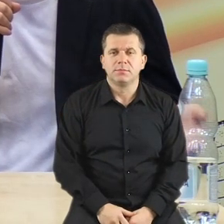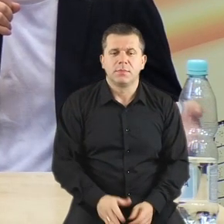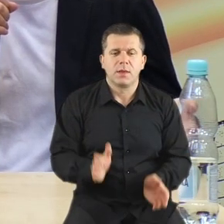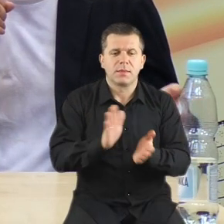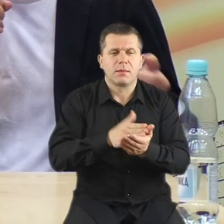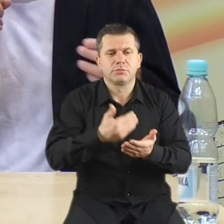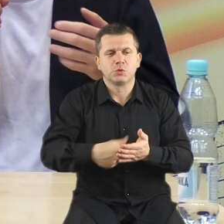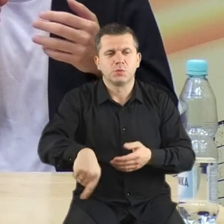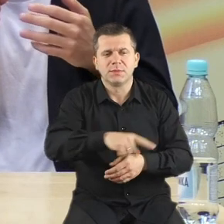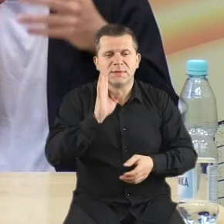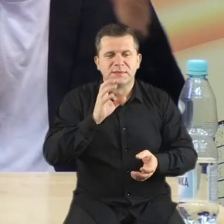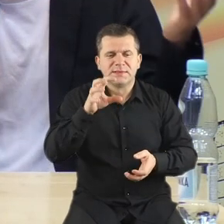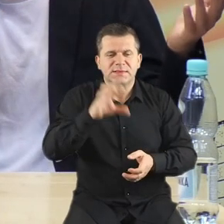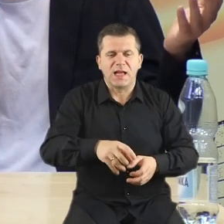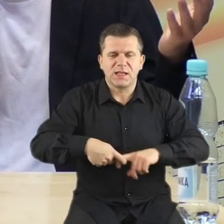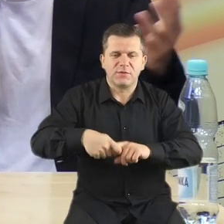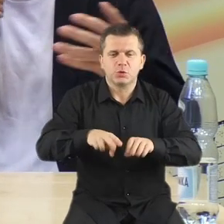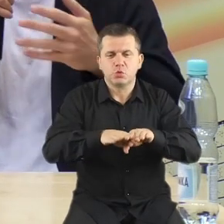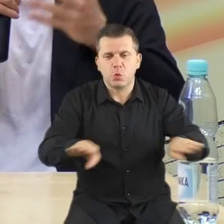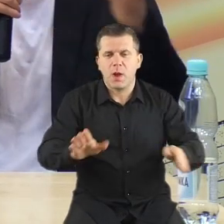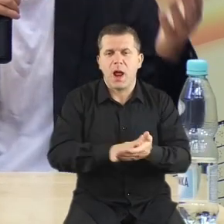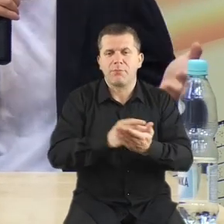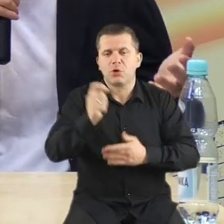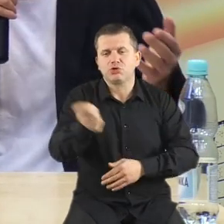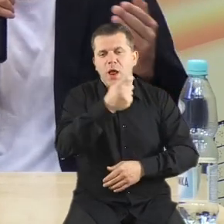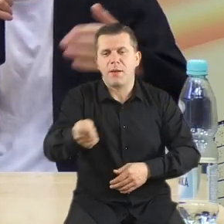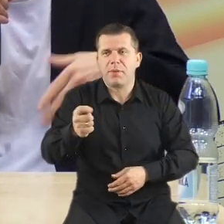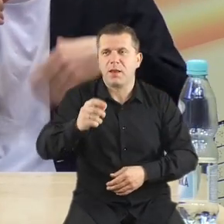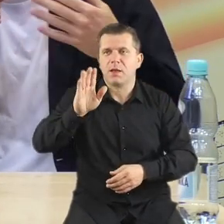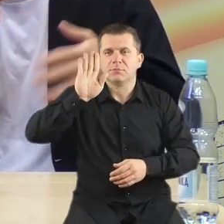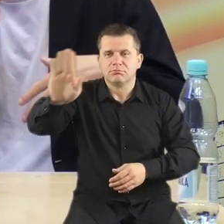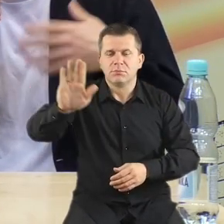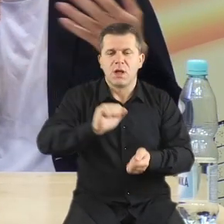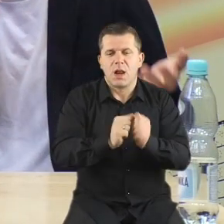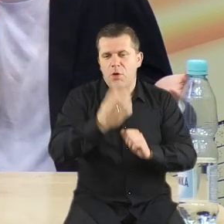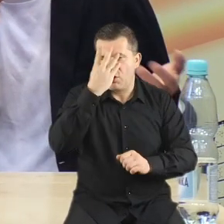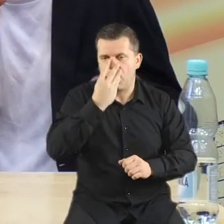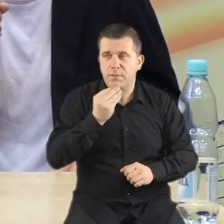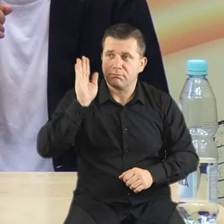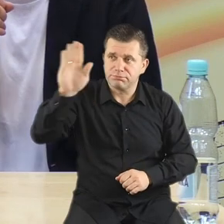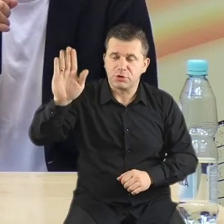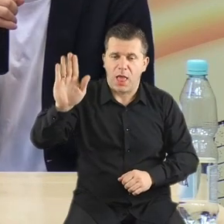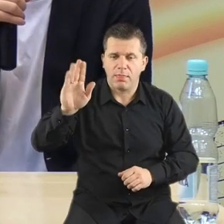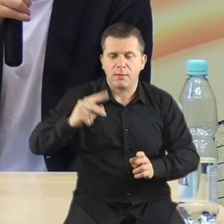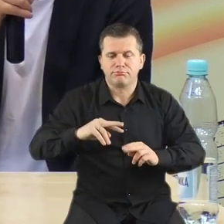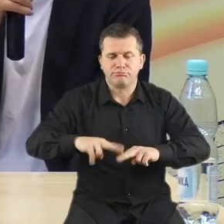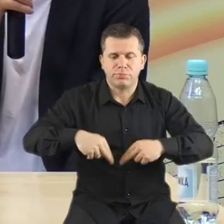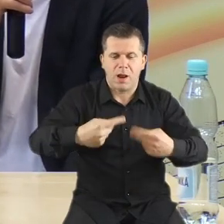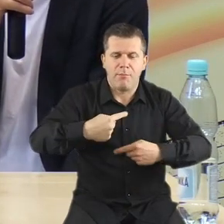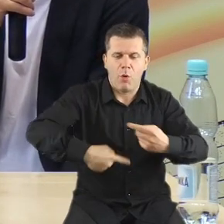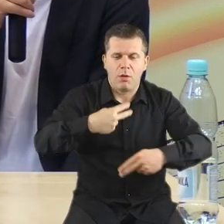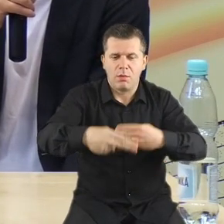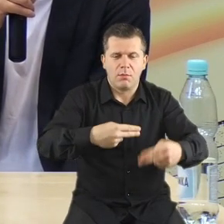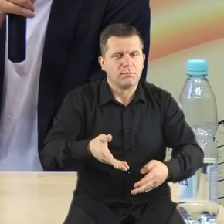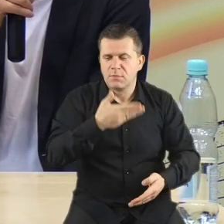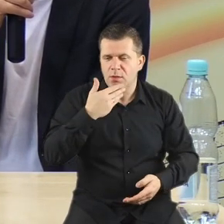zastaw stołowych, szabel na ścianach, czy obrazów na ścianach, które przychodziłyby z pokolenia na pokolenie. No, po